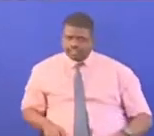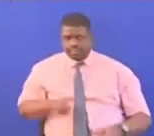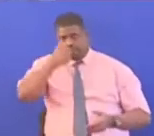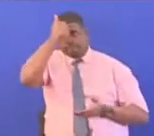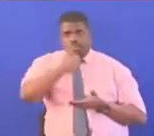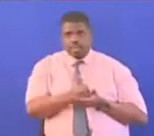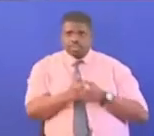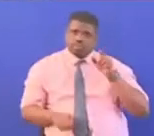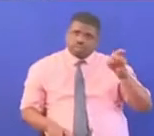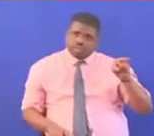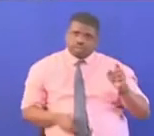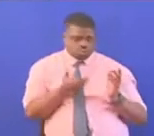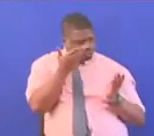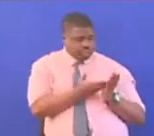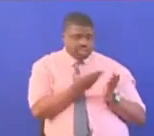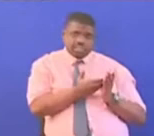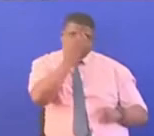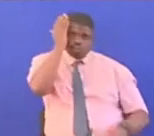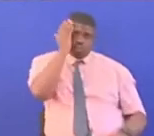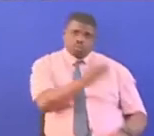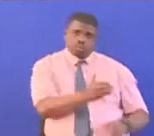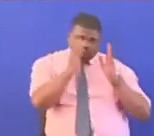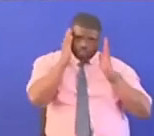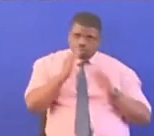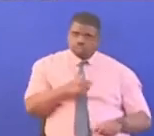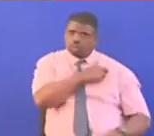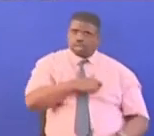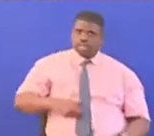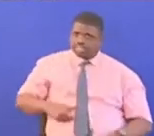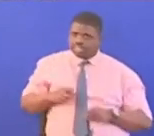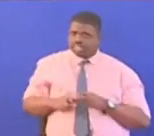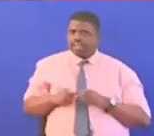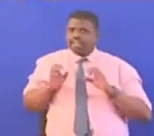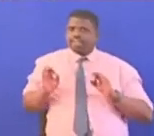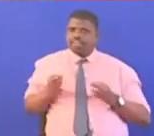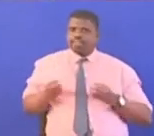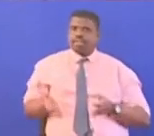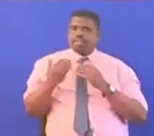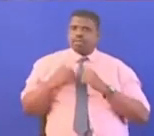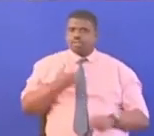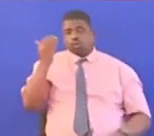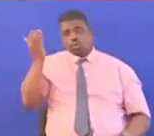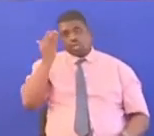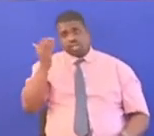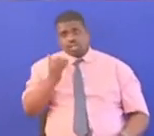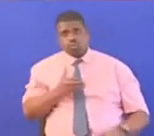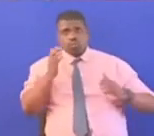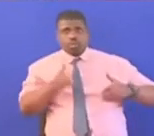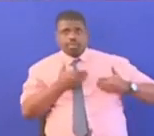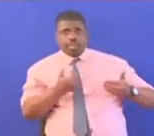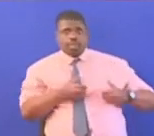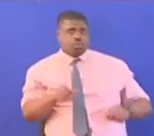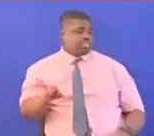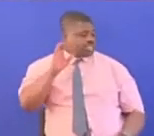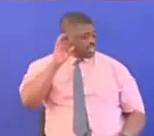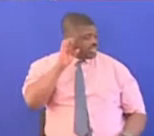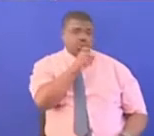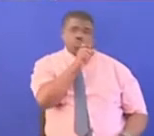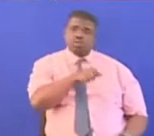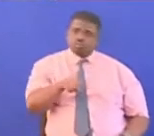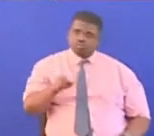Maazimio haya ni ushahidi wa moja kwa moja wa Mheshimiwa Rais namna anavyowajali na kuwapenda na kuwasikiliza